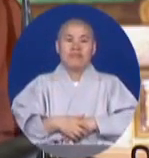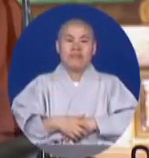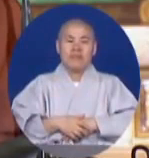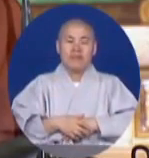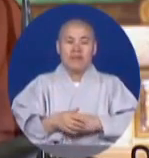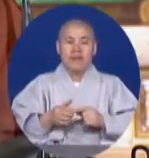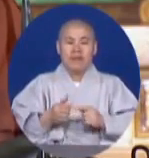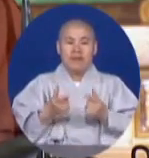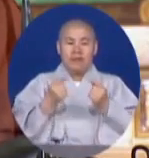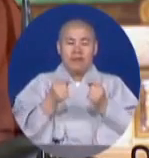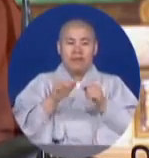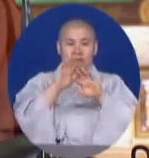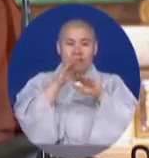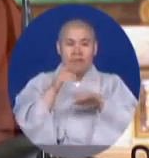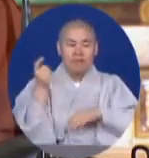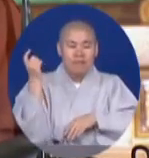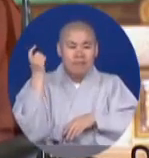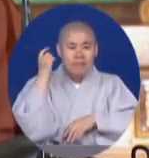그런 법문을 해주세요.